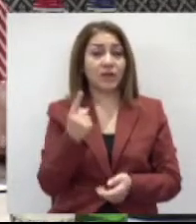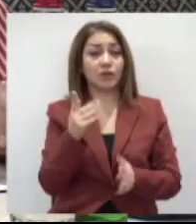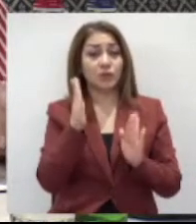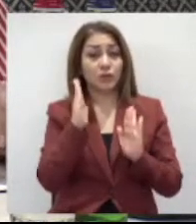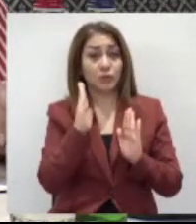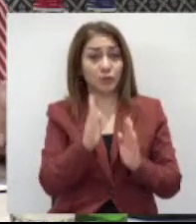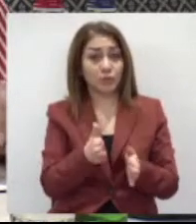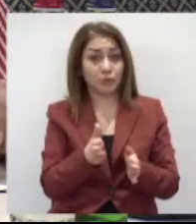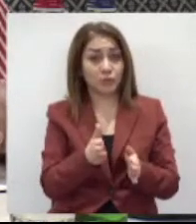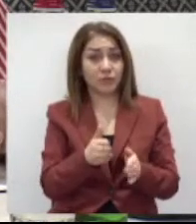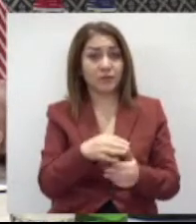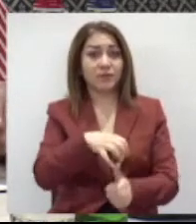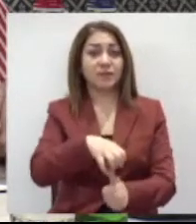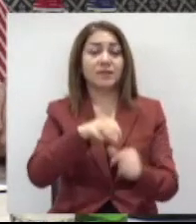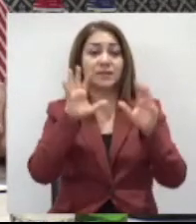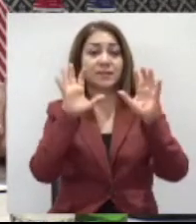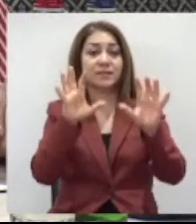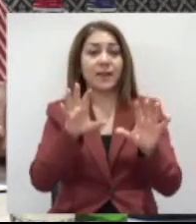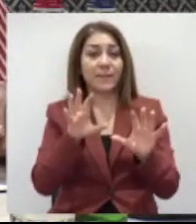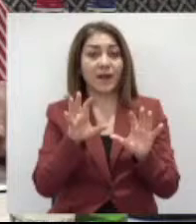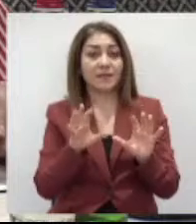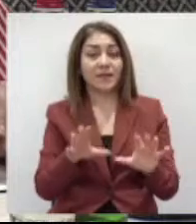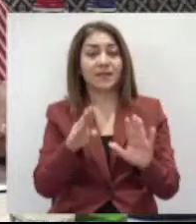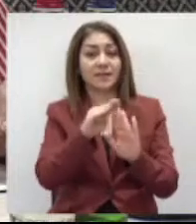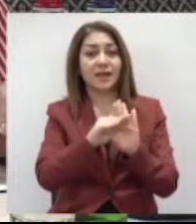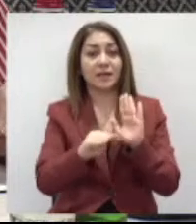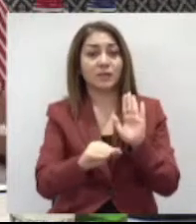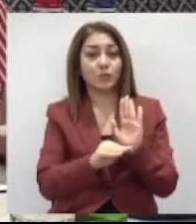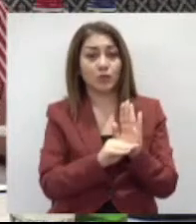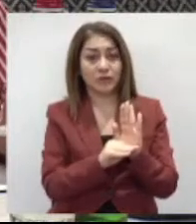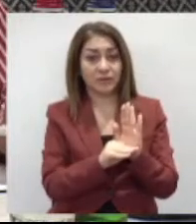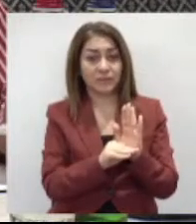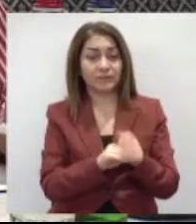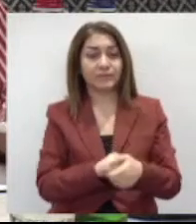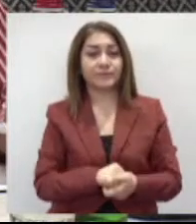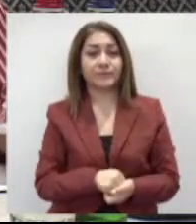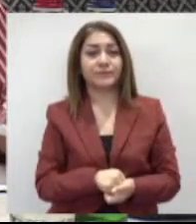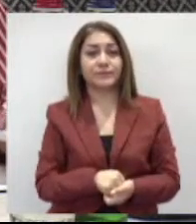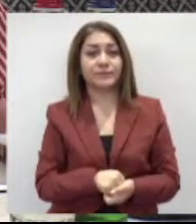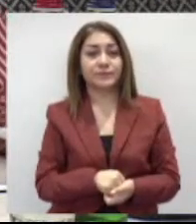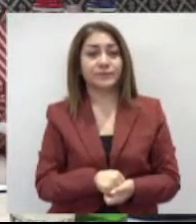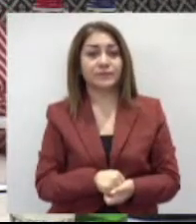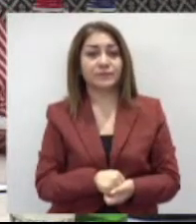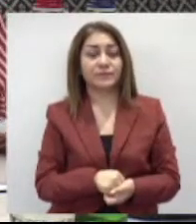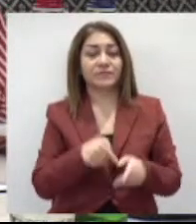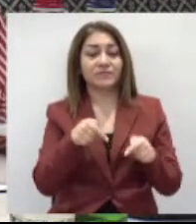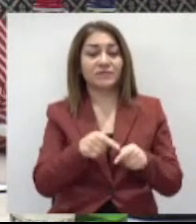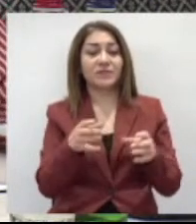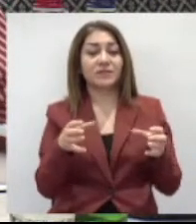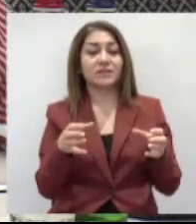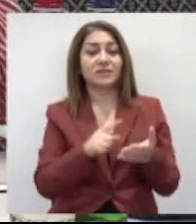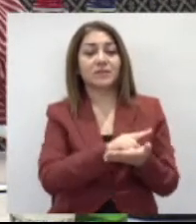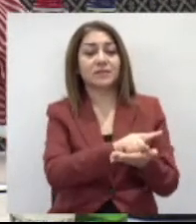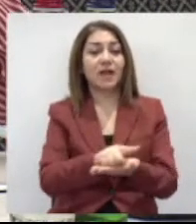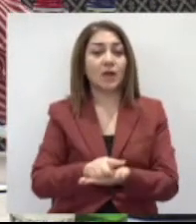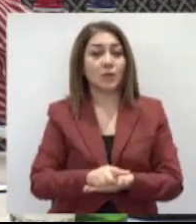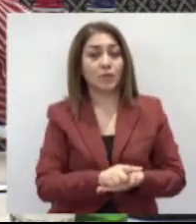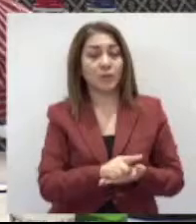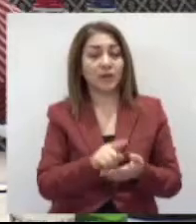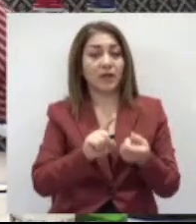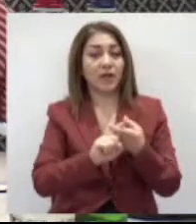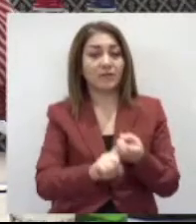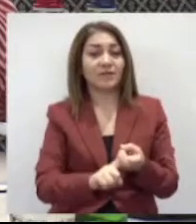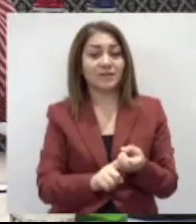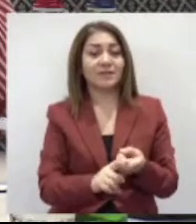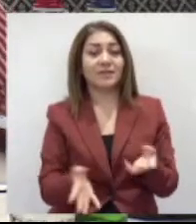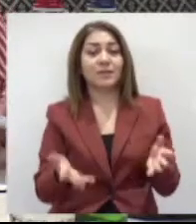ուղղությունը ըստ էության սահմանադրական կարգի հիմունքներն են, բնականաբար այս ինստիտուտի քննարկումը կապված է լինելու